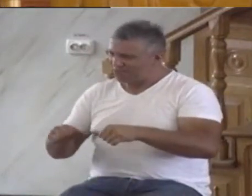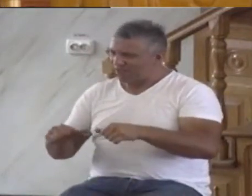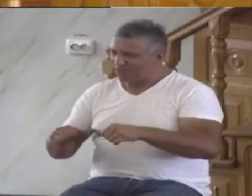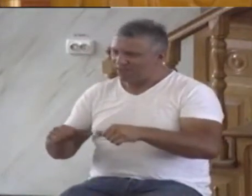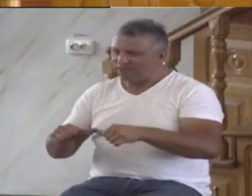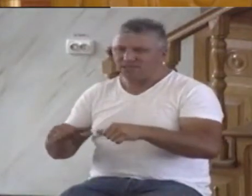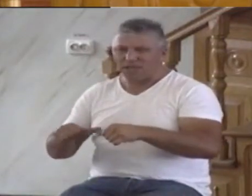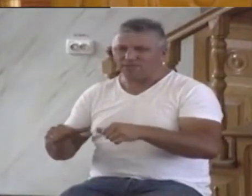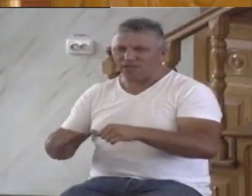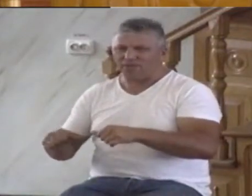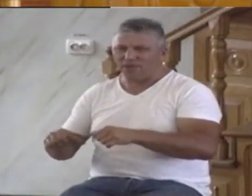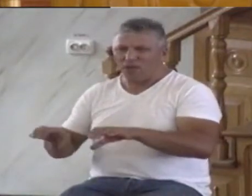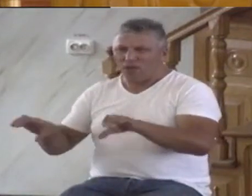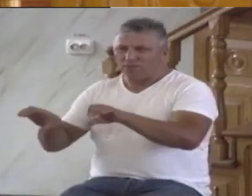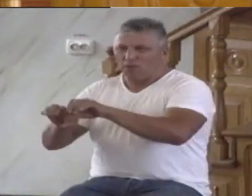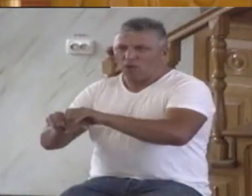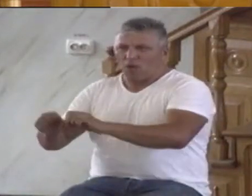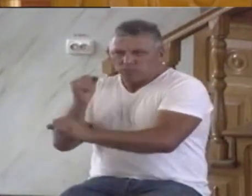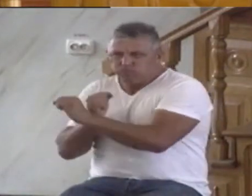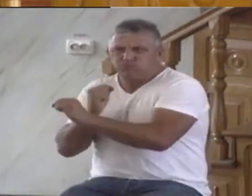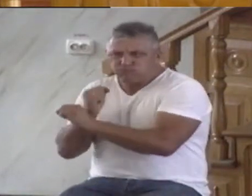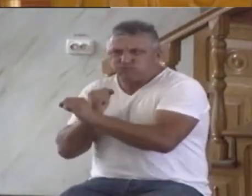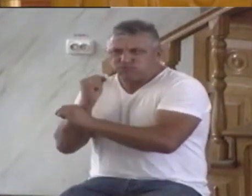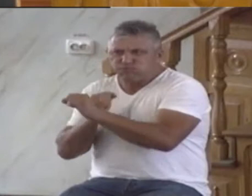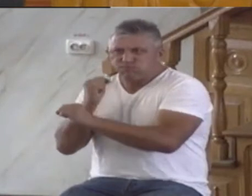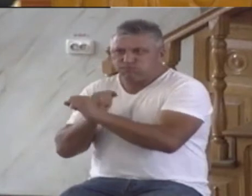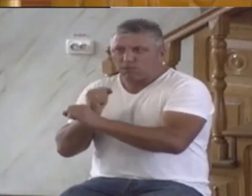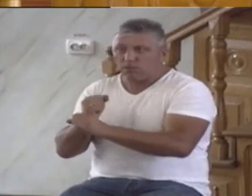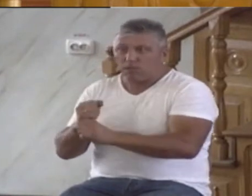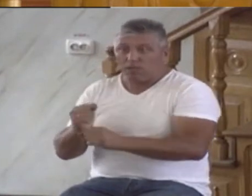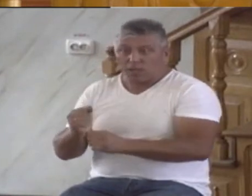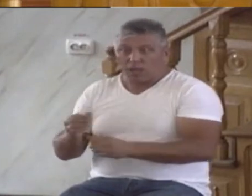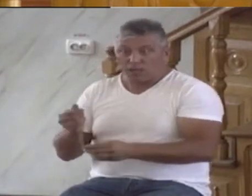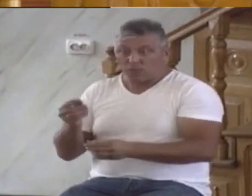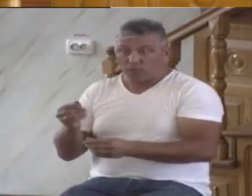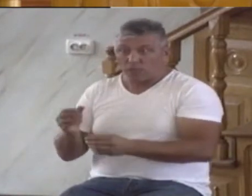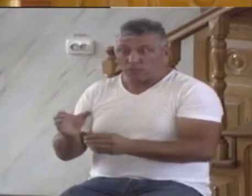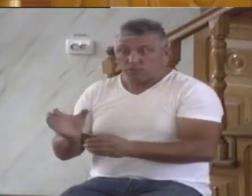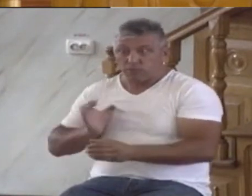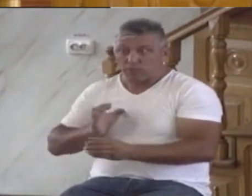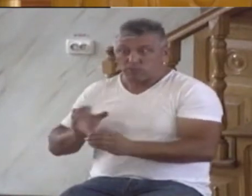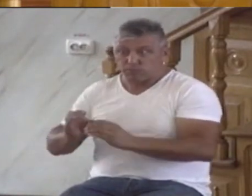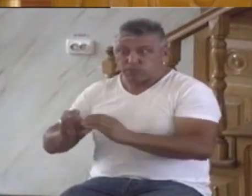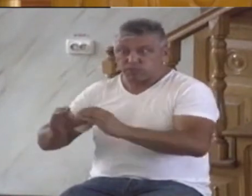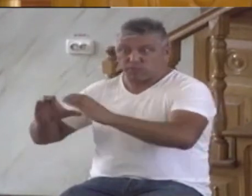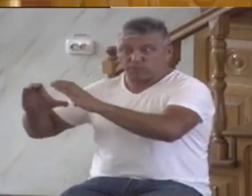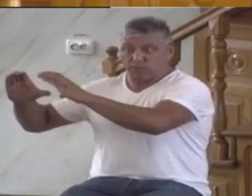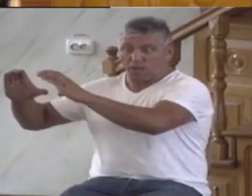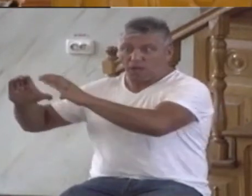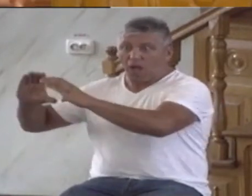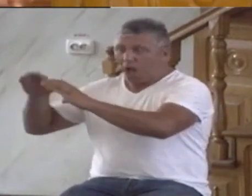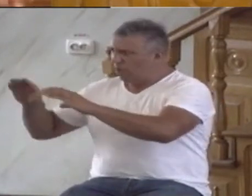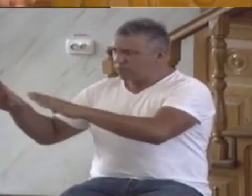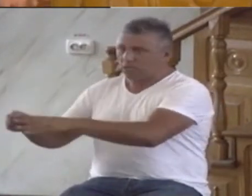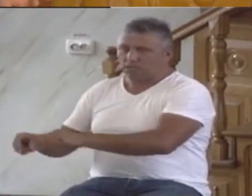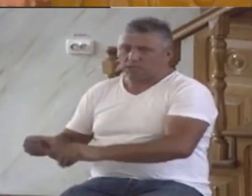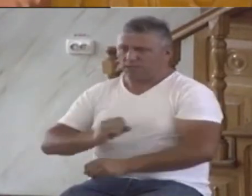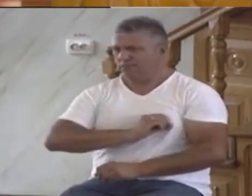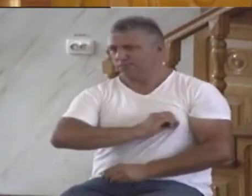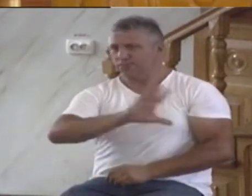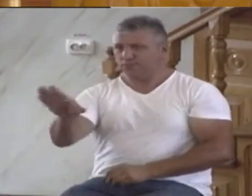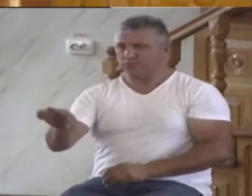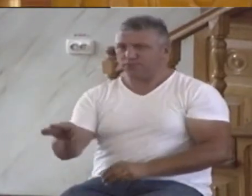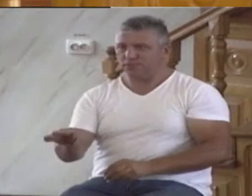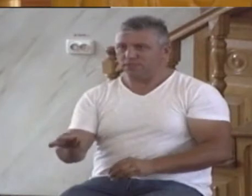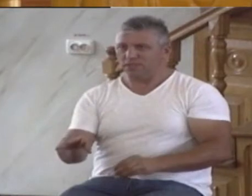Евангелия. Представляете, каким страхом может жить человек, у которого неограниченные возможности